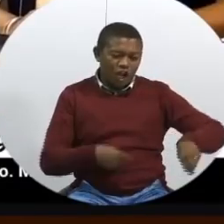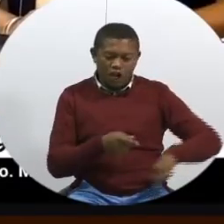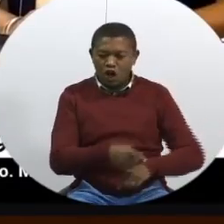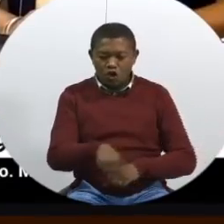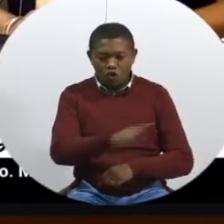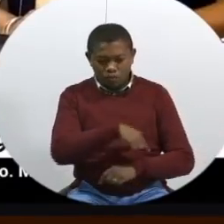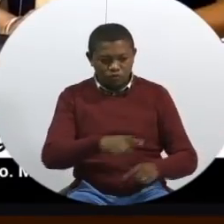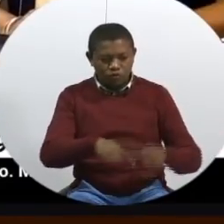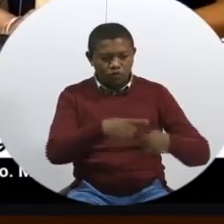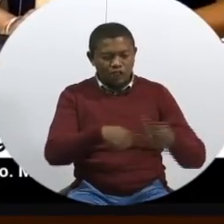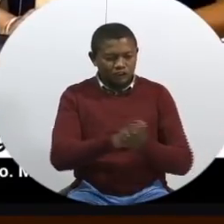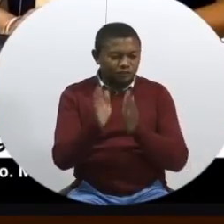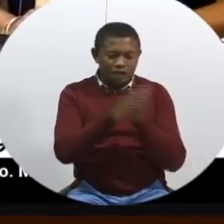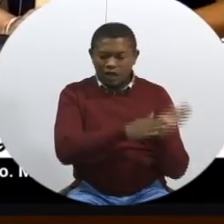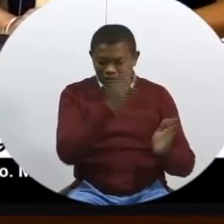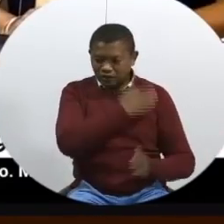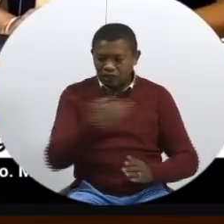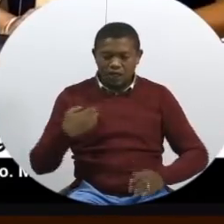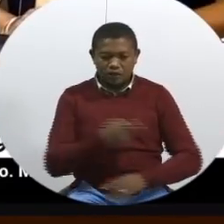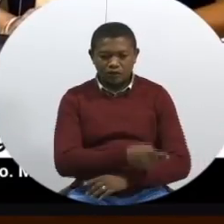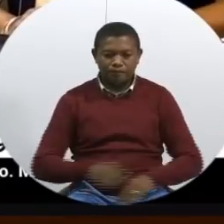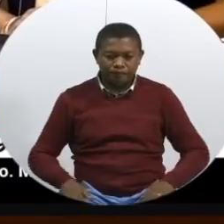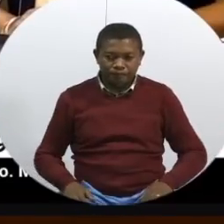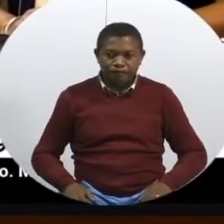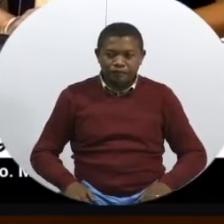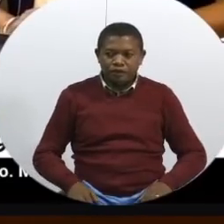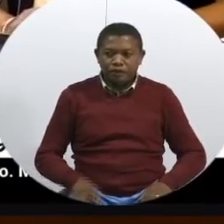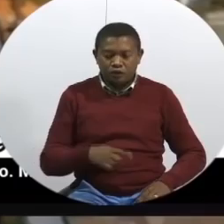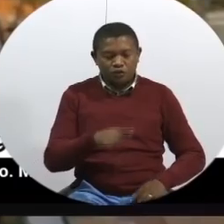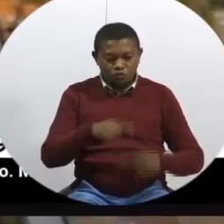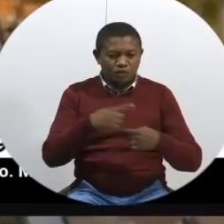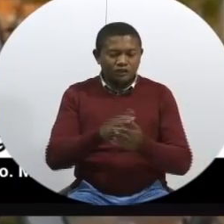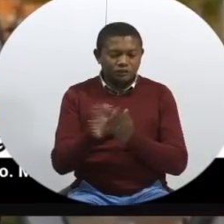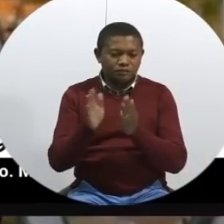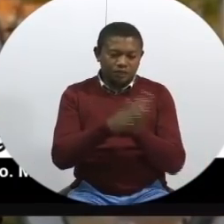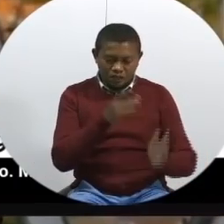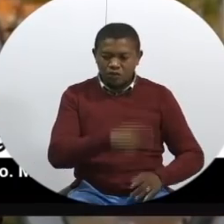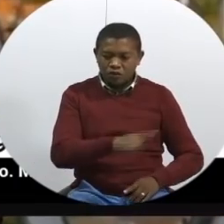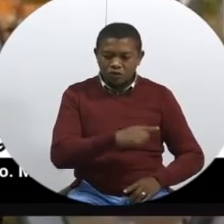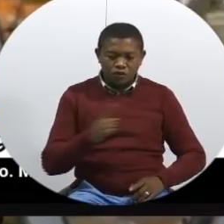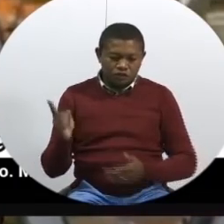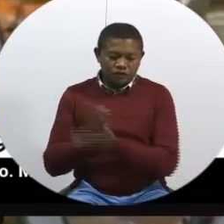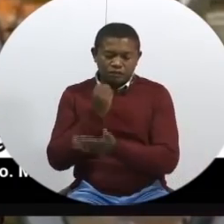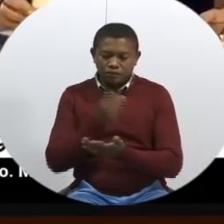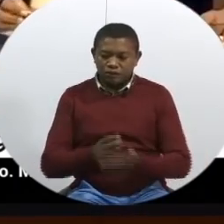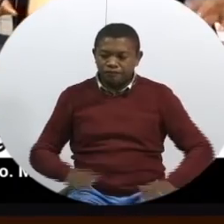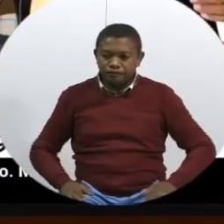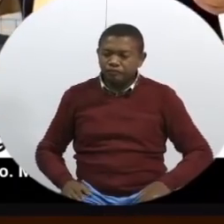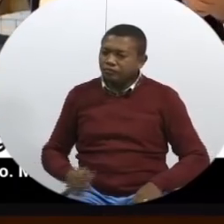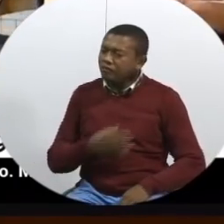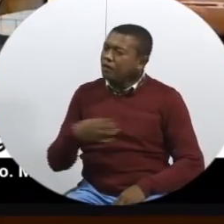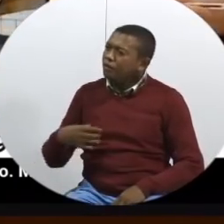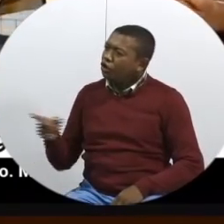an secteur privé nareo an orinasa tsy miankina araka ny nolazaiko teo izay. Andriamatofolo,